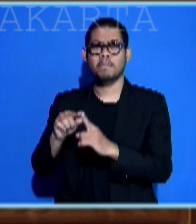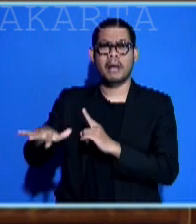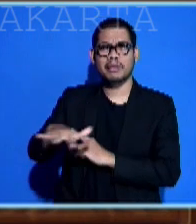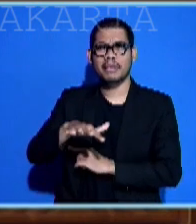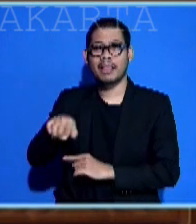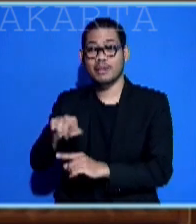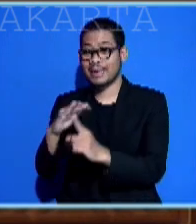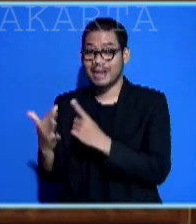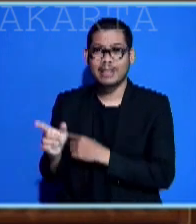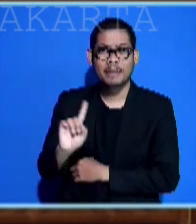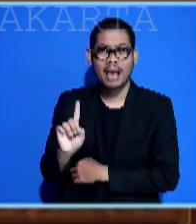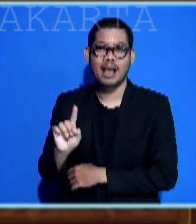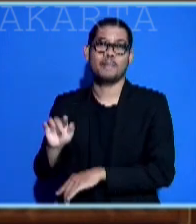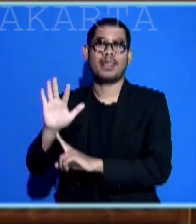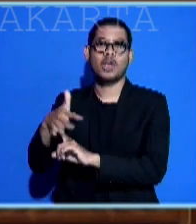inangtenjangisahan